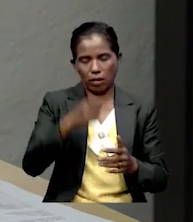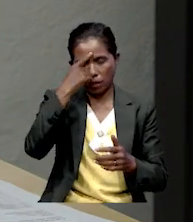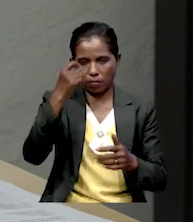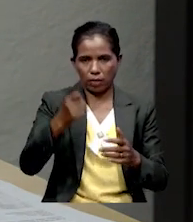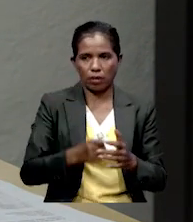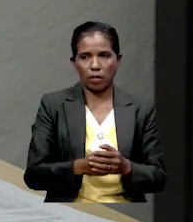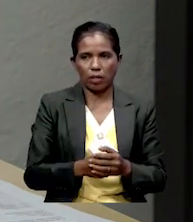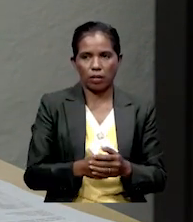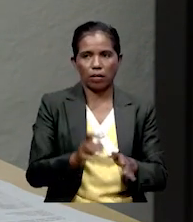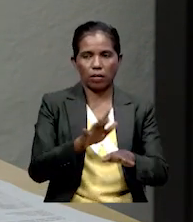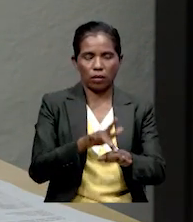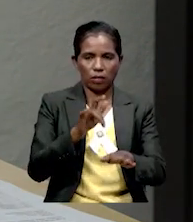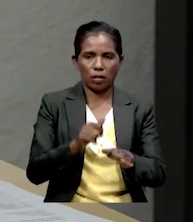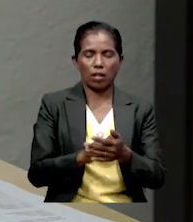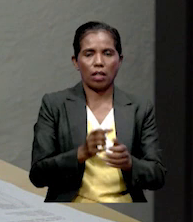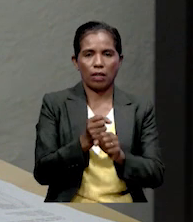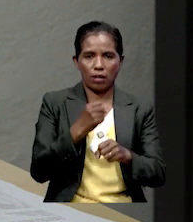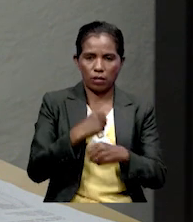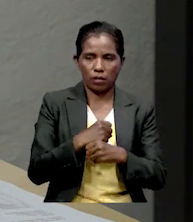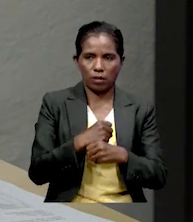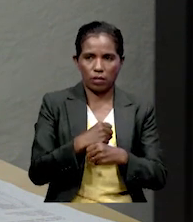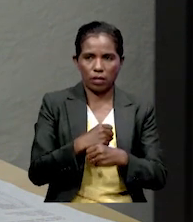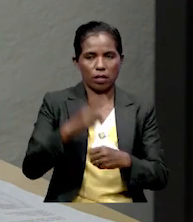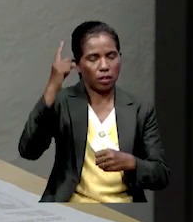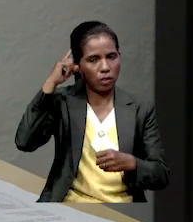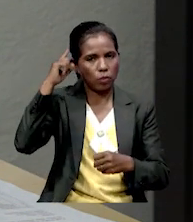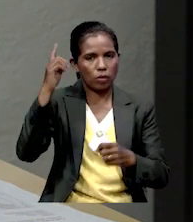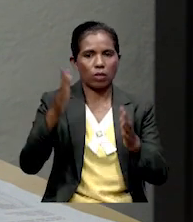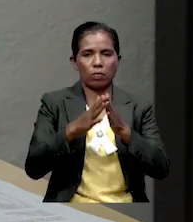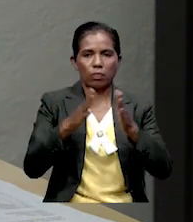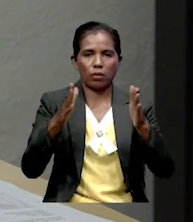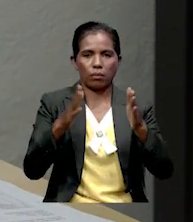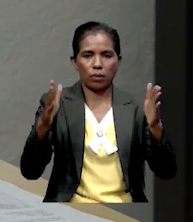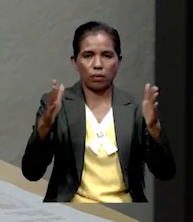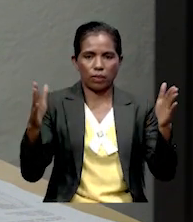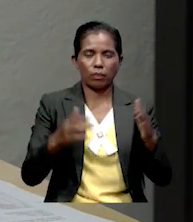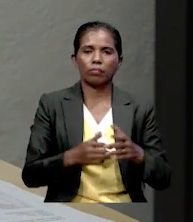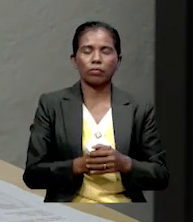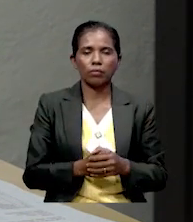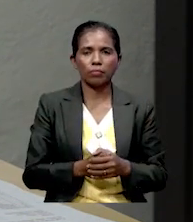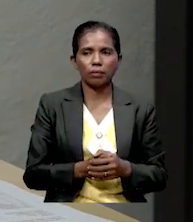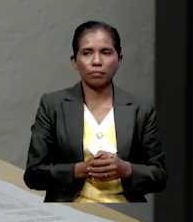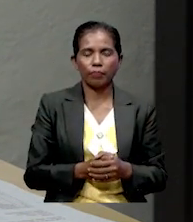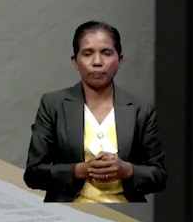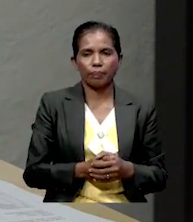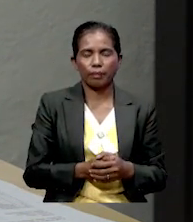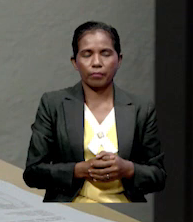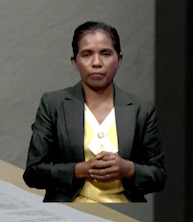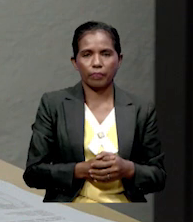mak afeta ba halo nia ulu ne saibot nebe ida nene